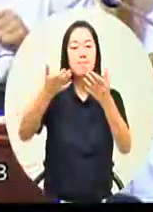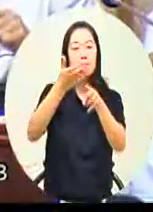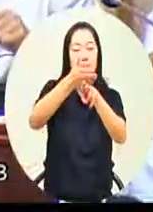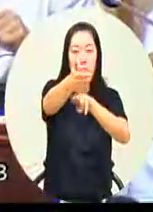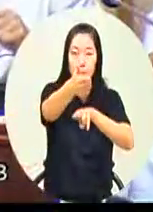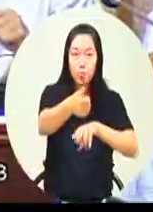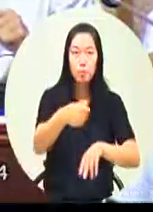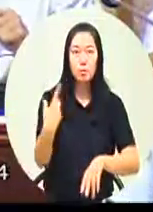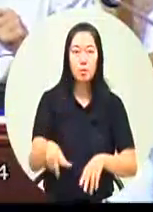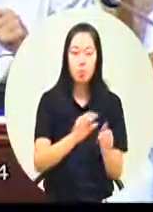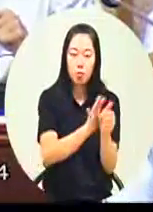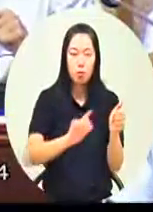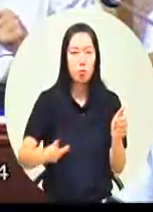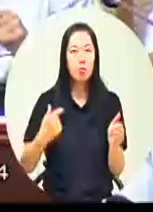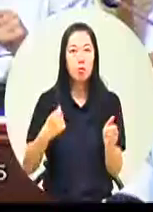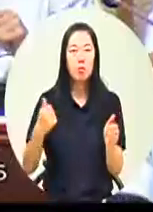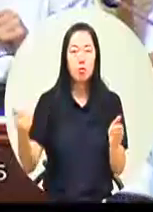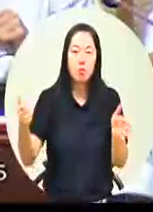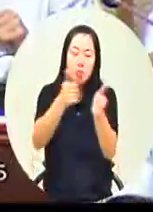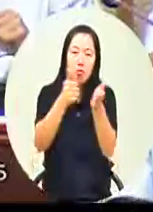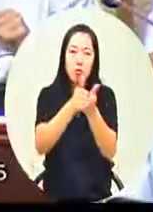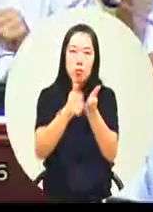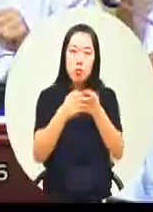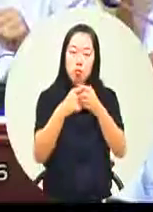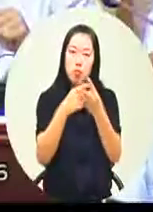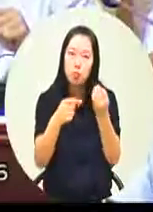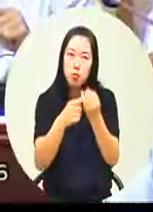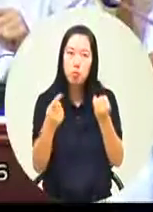是这里面又会涉及到运量的部分。